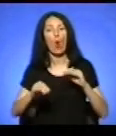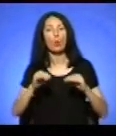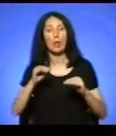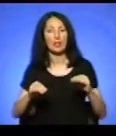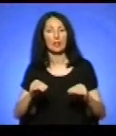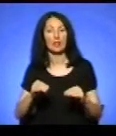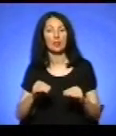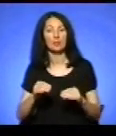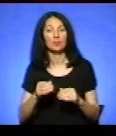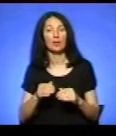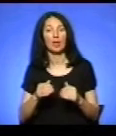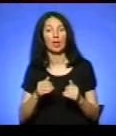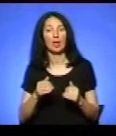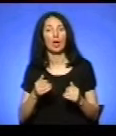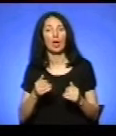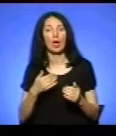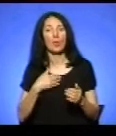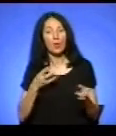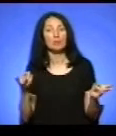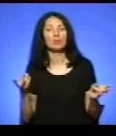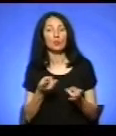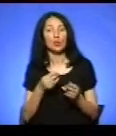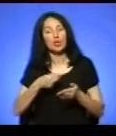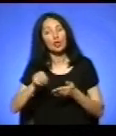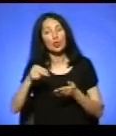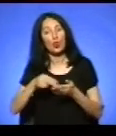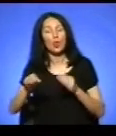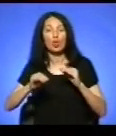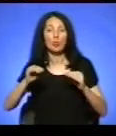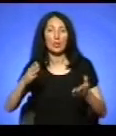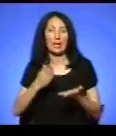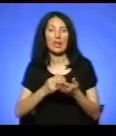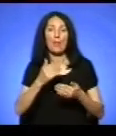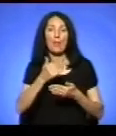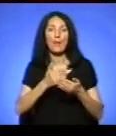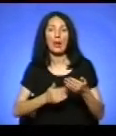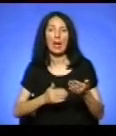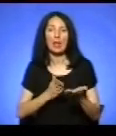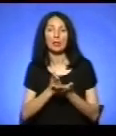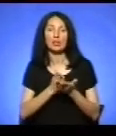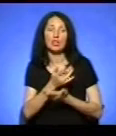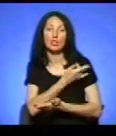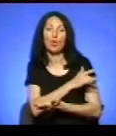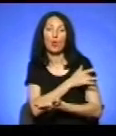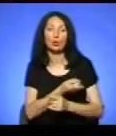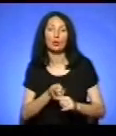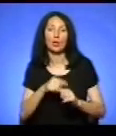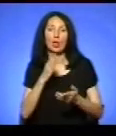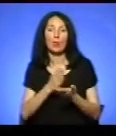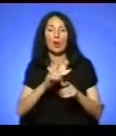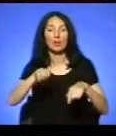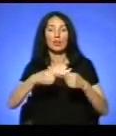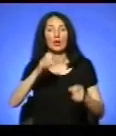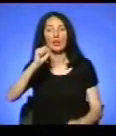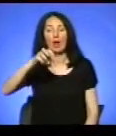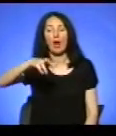амбулаторії. Через то ми змушені докупляти обладнання, тобто є перелік медичних послуг, які мають надавати амбулаторії, сімейні